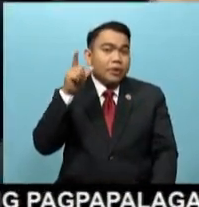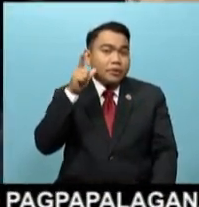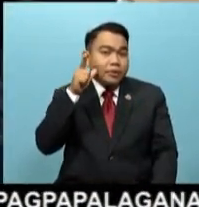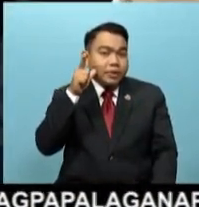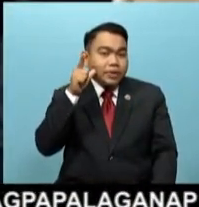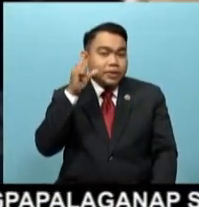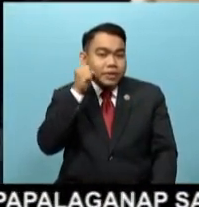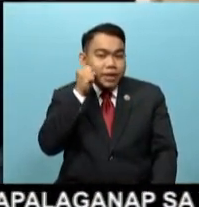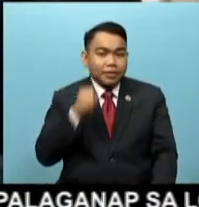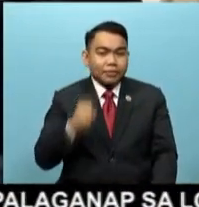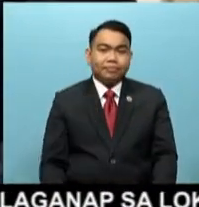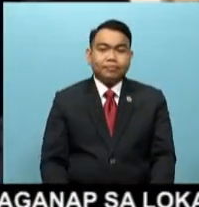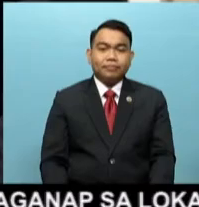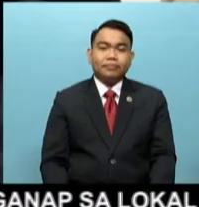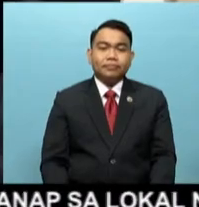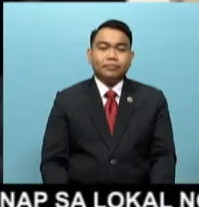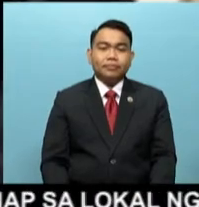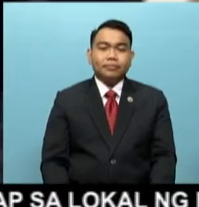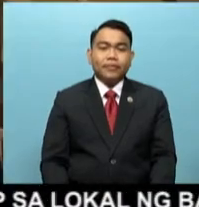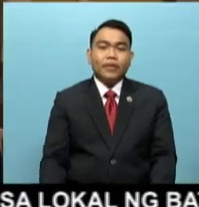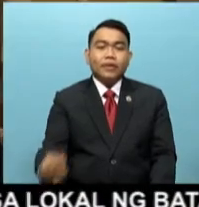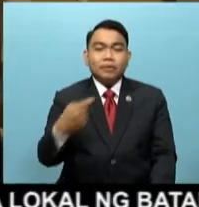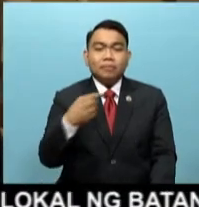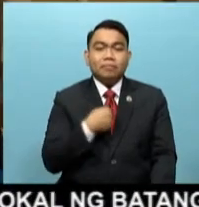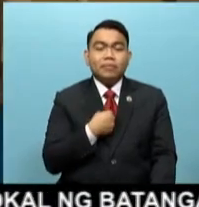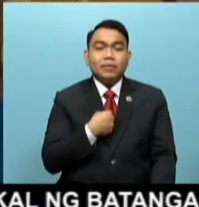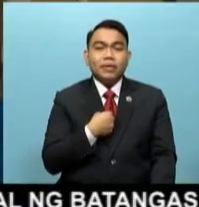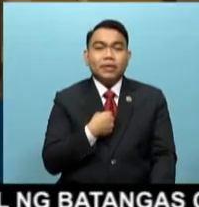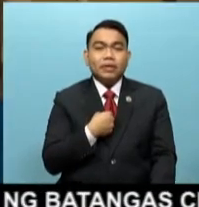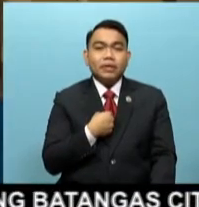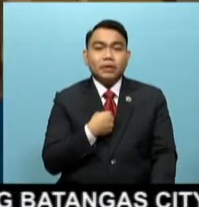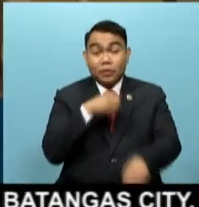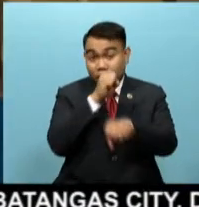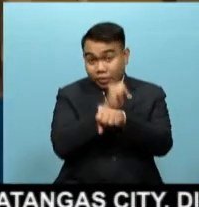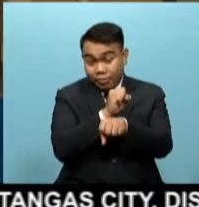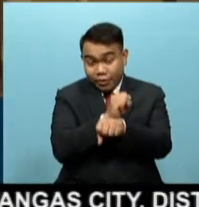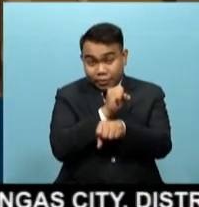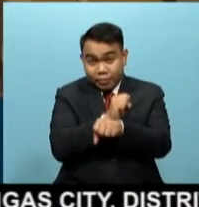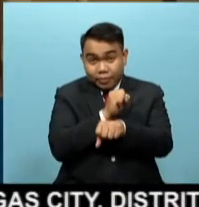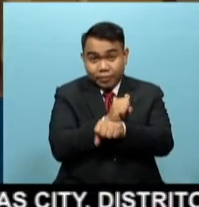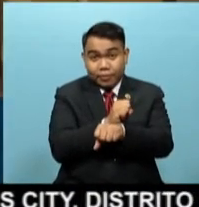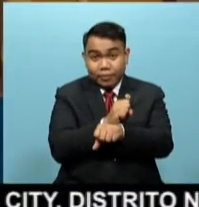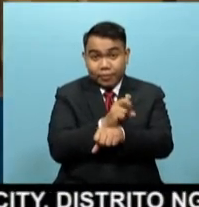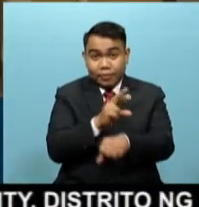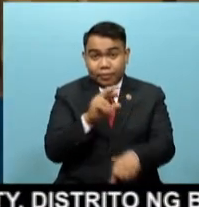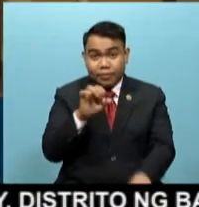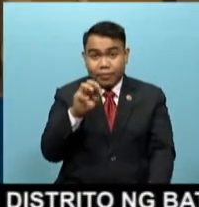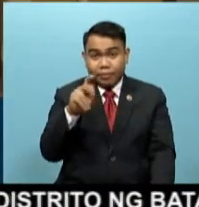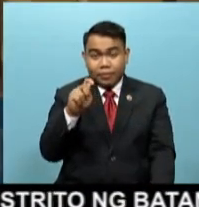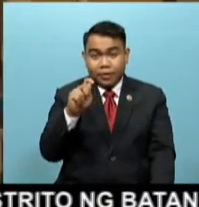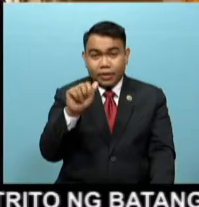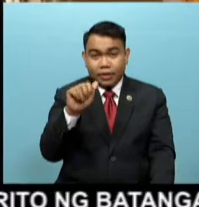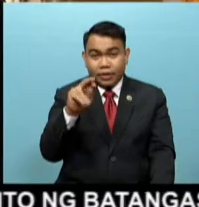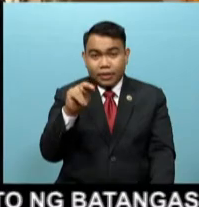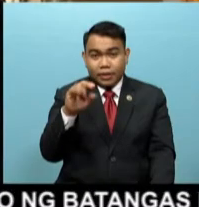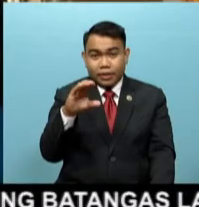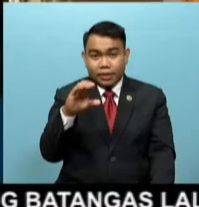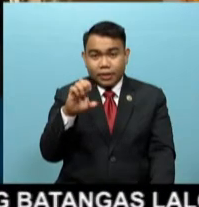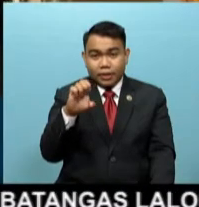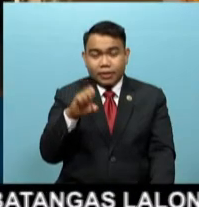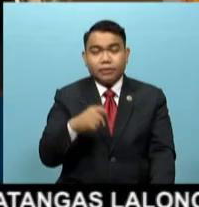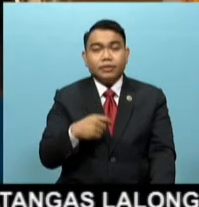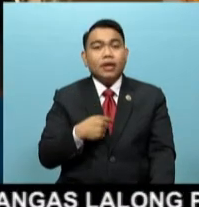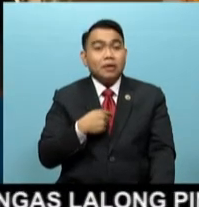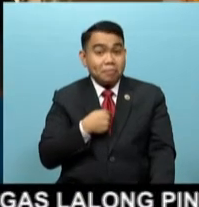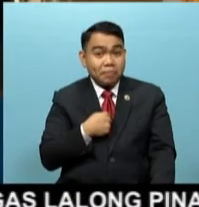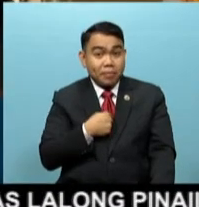Santiago. Ako po ay nagtatrabaho sa remittance at cargo company po. Ako po ay